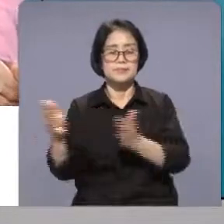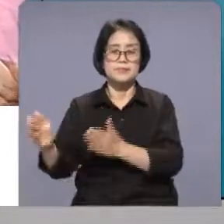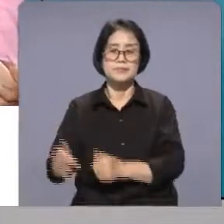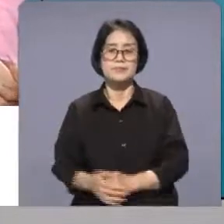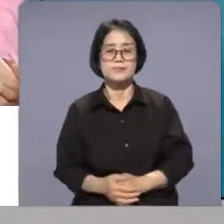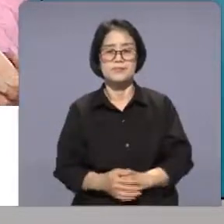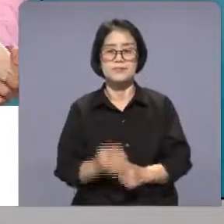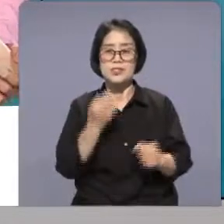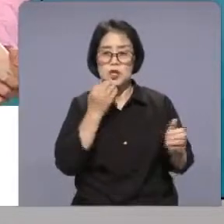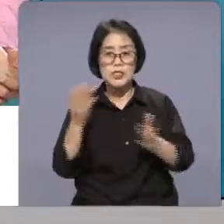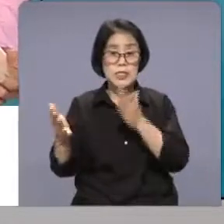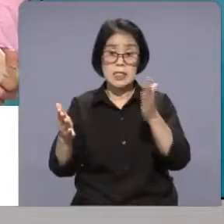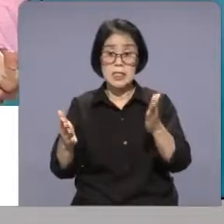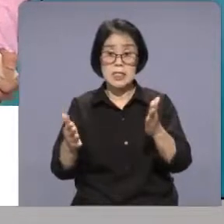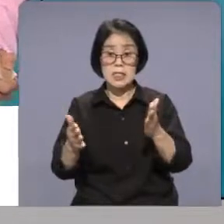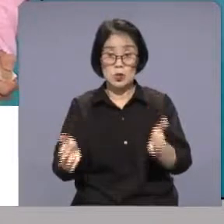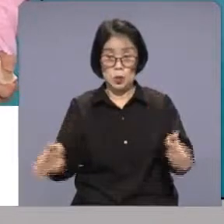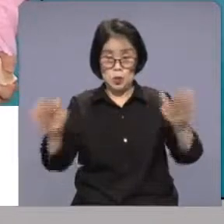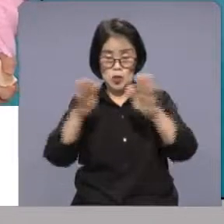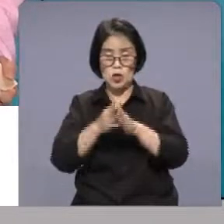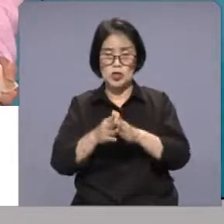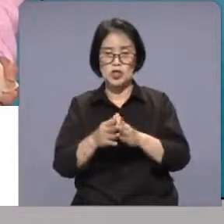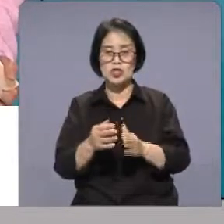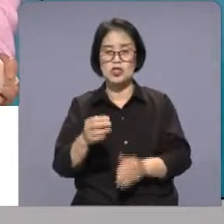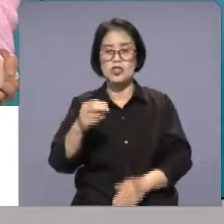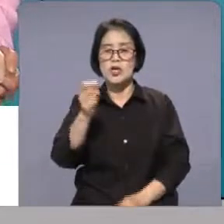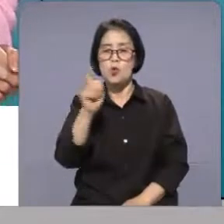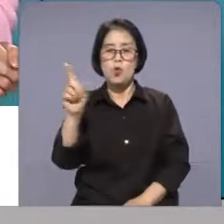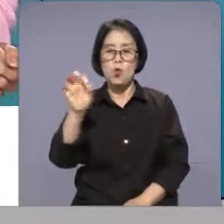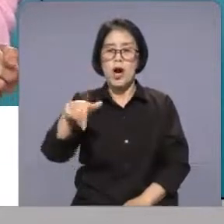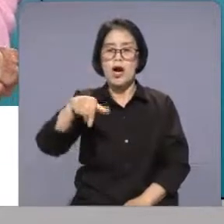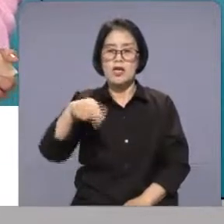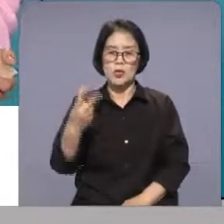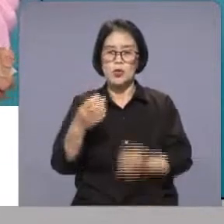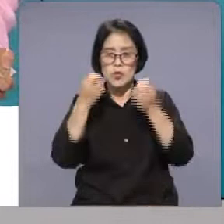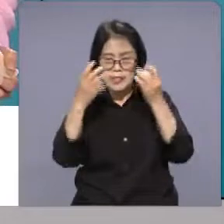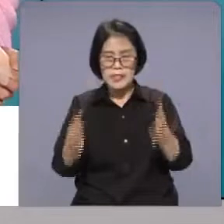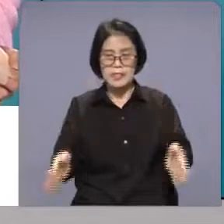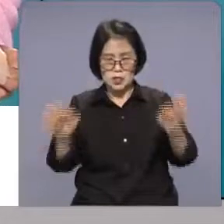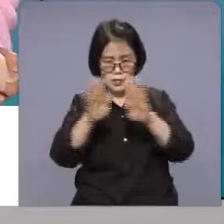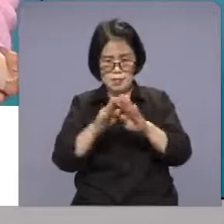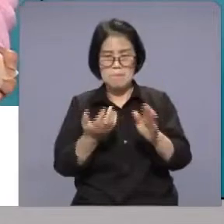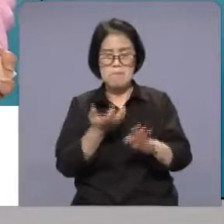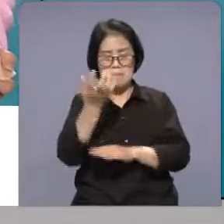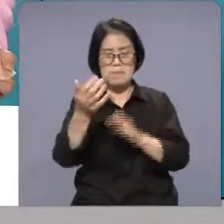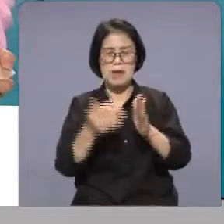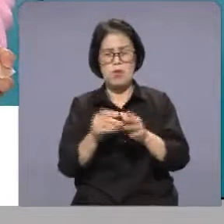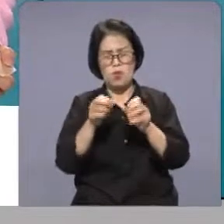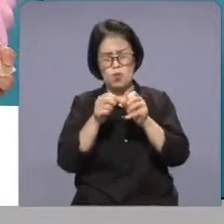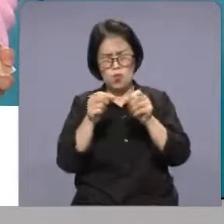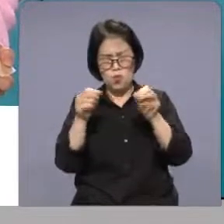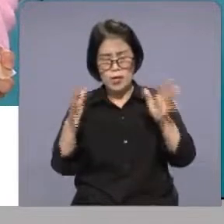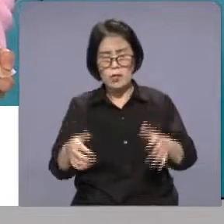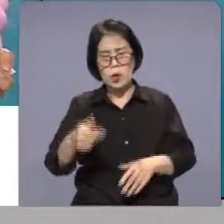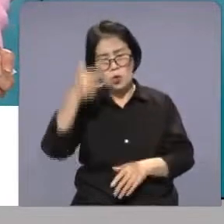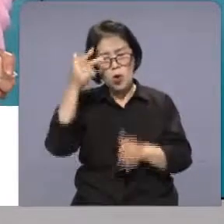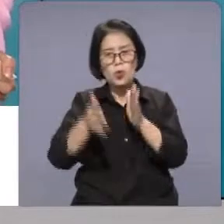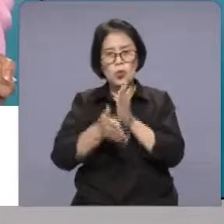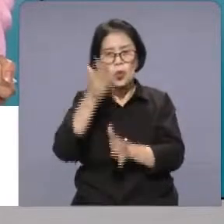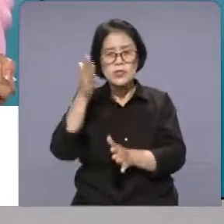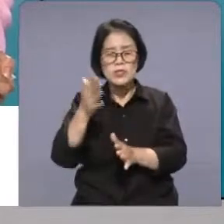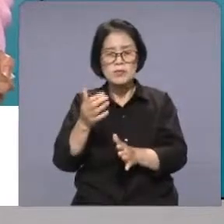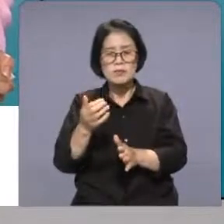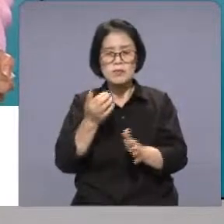경기도청 이 본격적인 수원 광교 신청사 시대를 열었는데요 오랜 기간 도청의 자리했던 원도심 상권 안